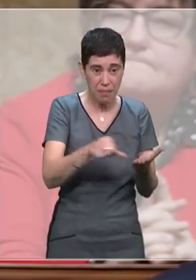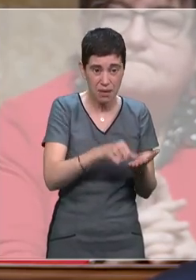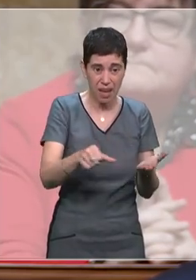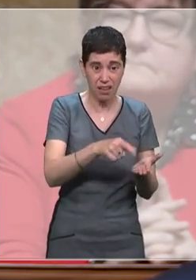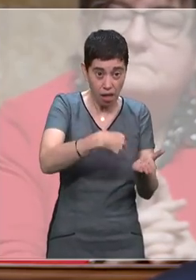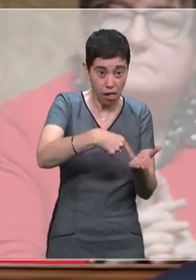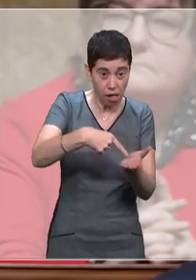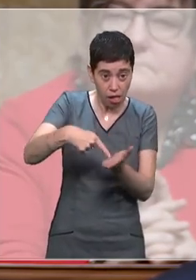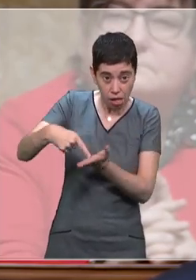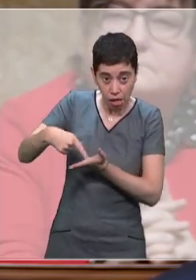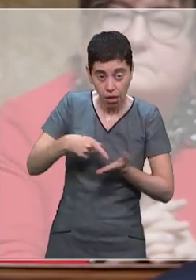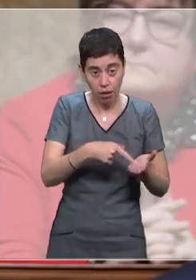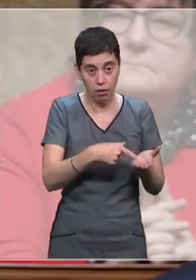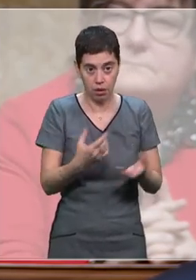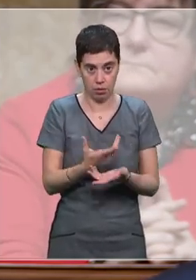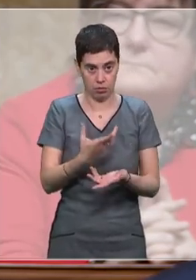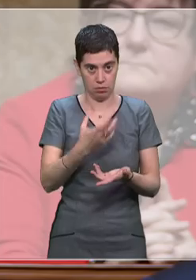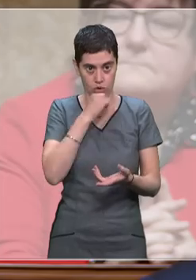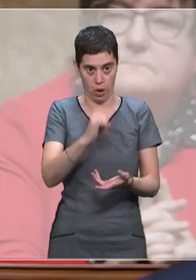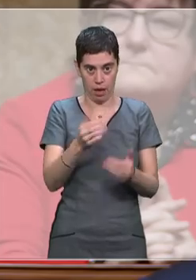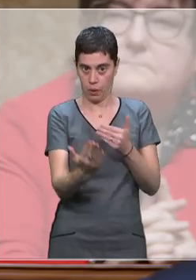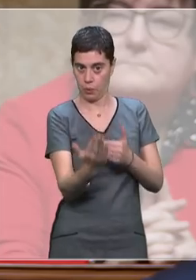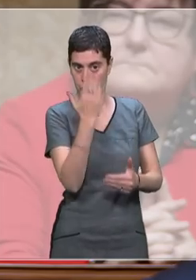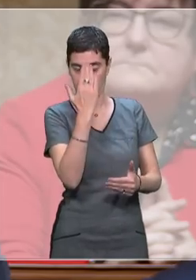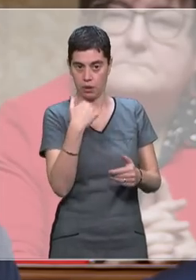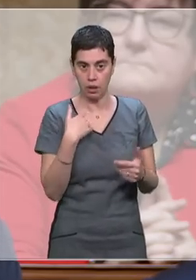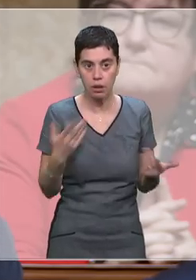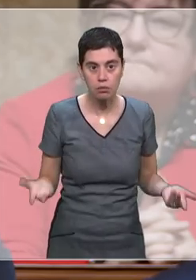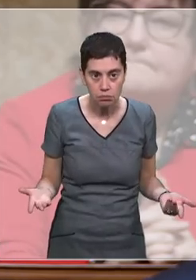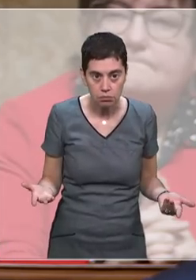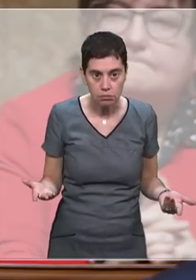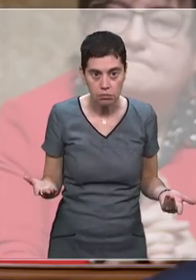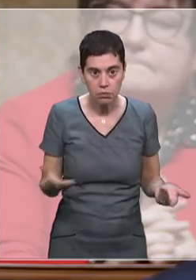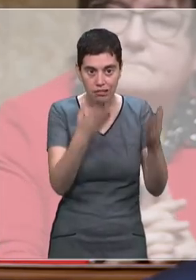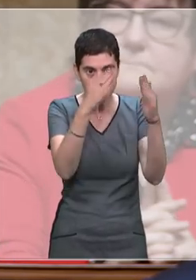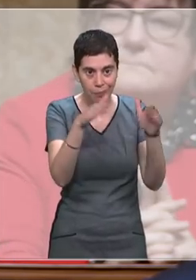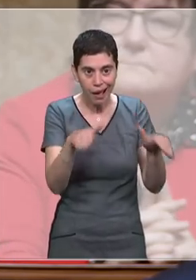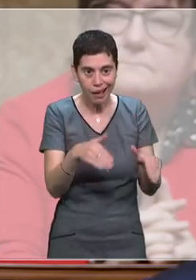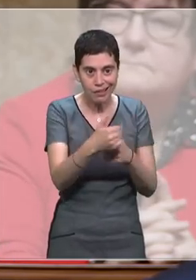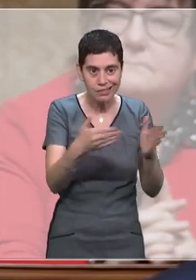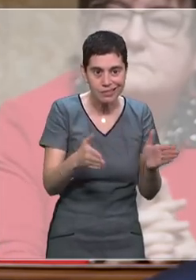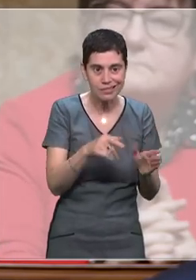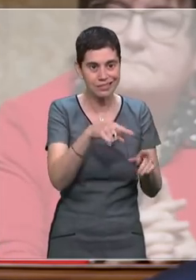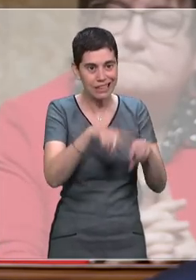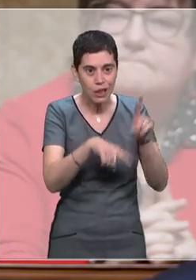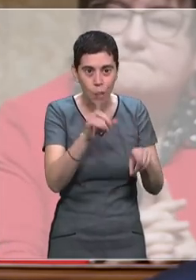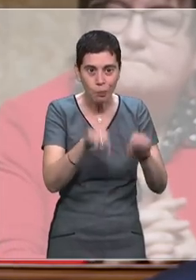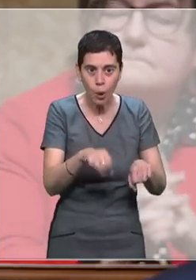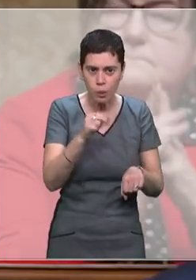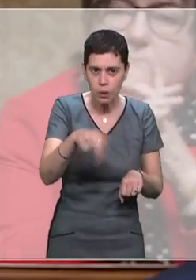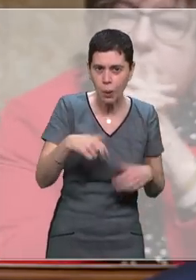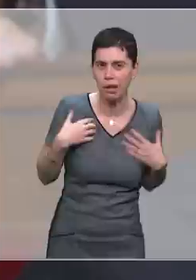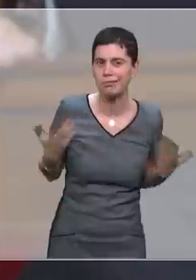Noël approche, combien n'auront rien ou si peu à se mettre sous le sapin ? Je veux vous parler de la prime de